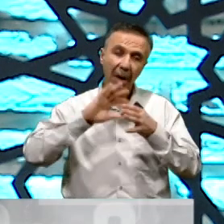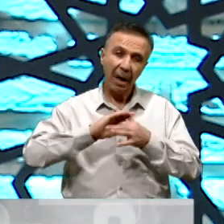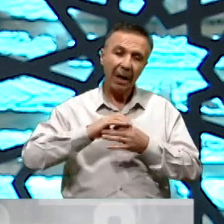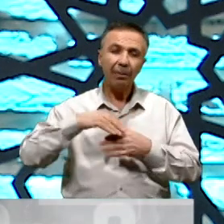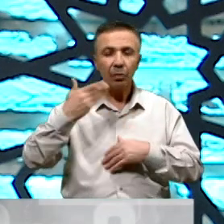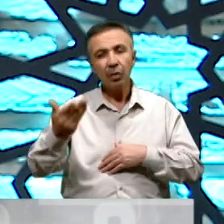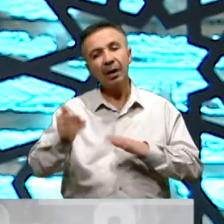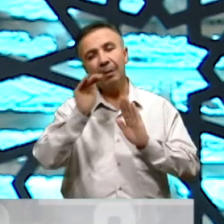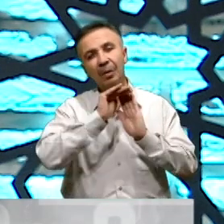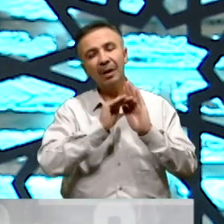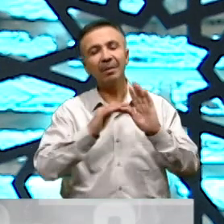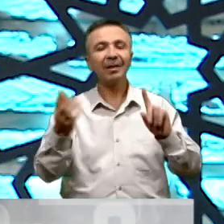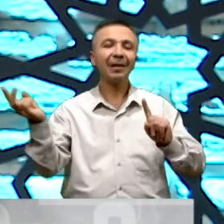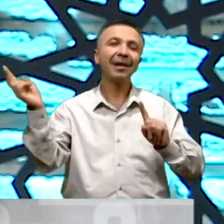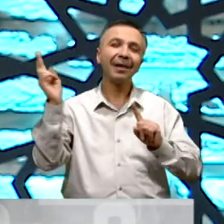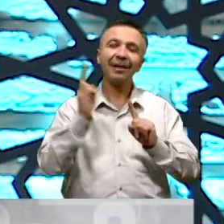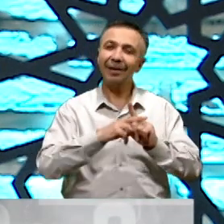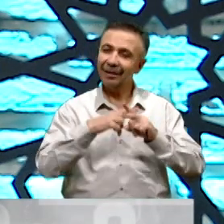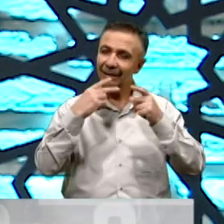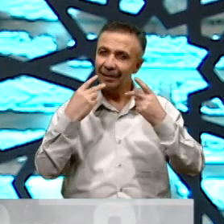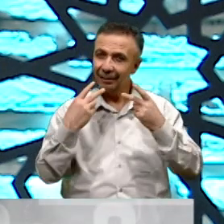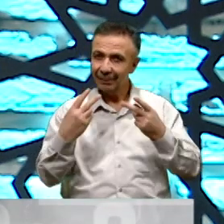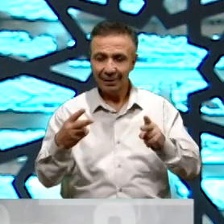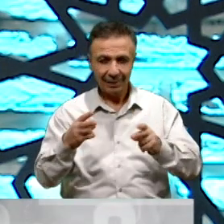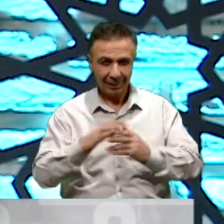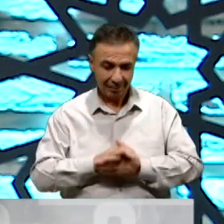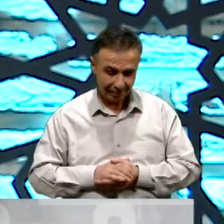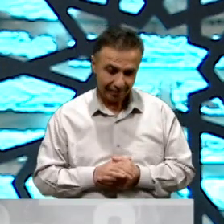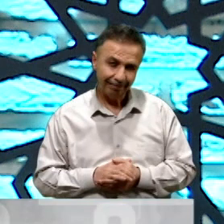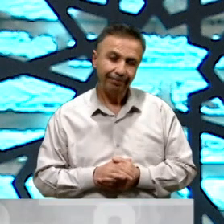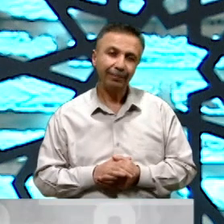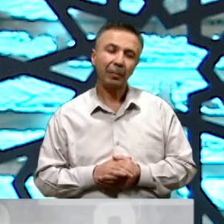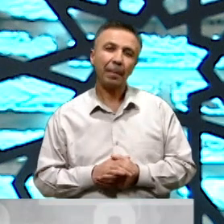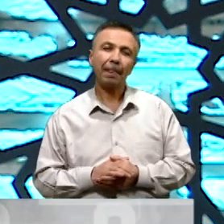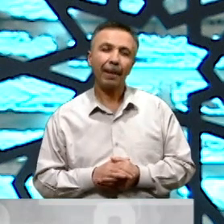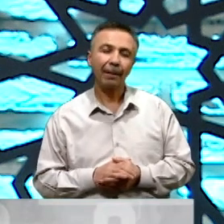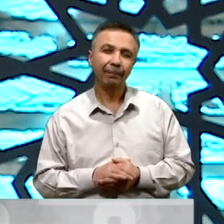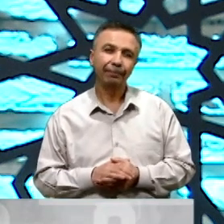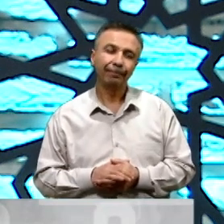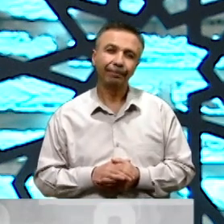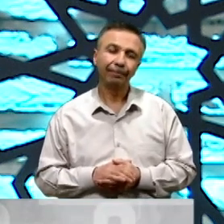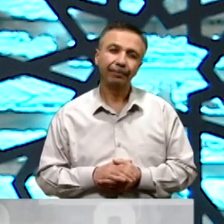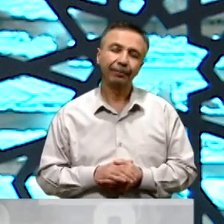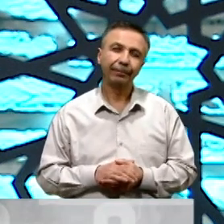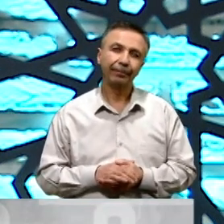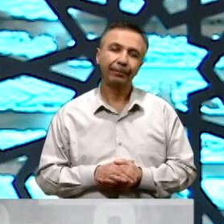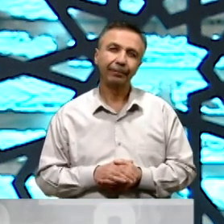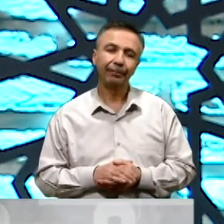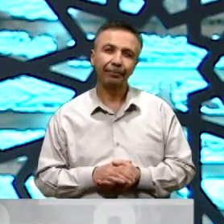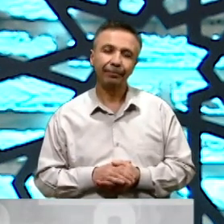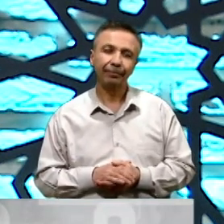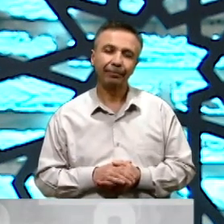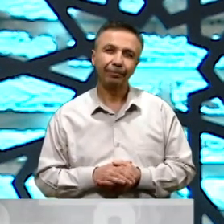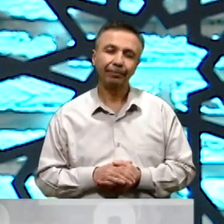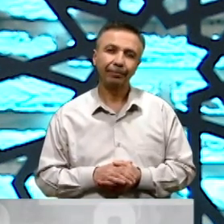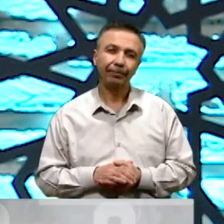294-4294 nolu telefon numarasını tuşladığınızda Diyanet Televizyonu'ndaki ilgili arkadaşlarla görüşeceksiniz. Sonrasında da sizi misafir